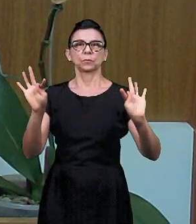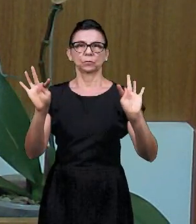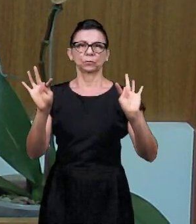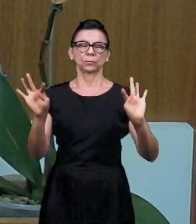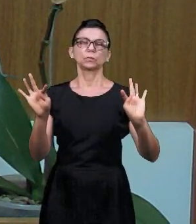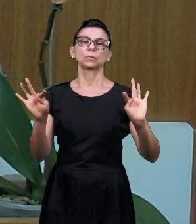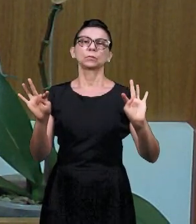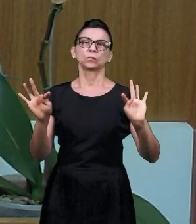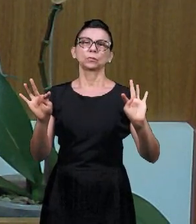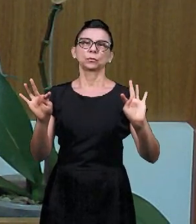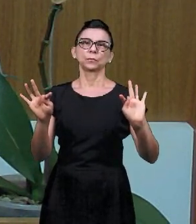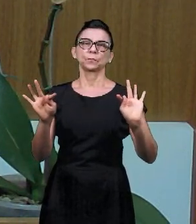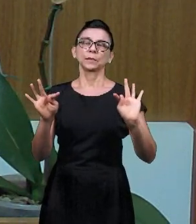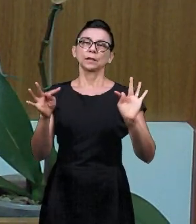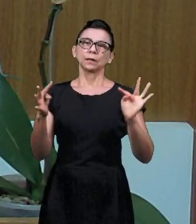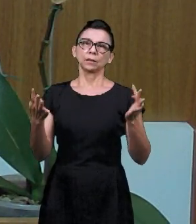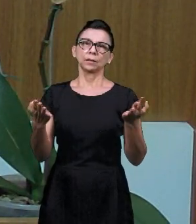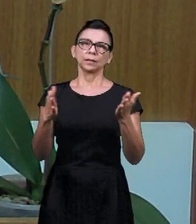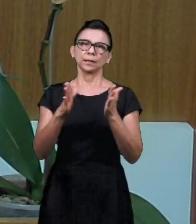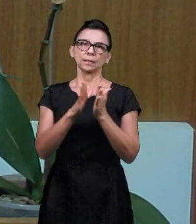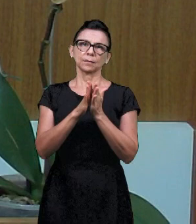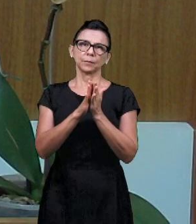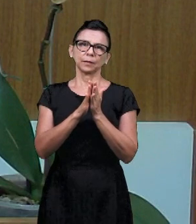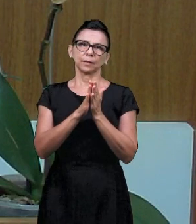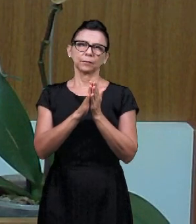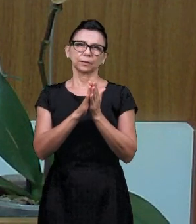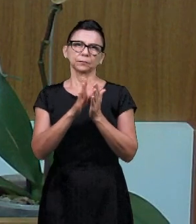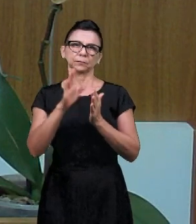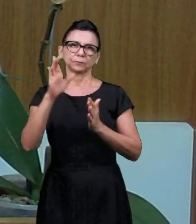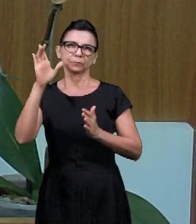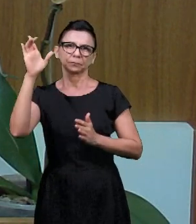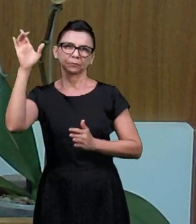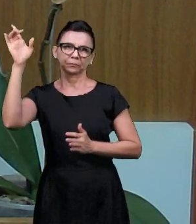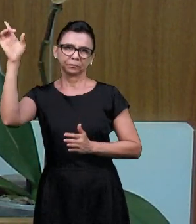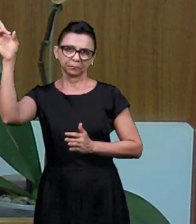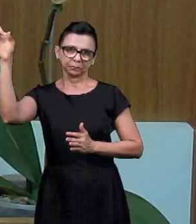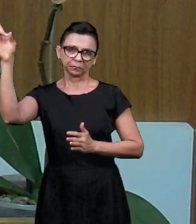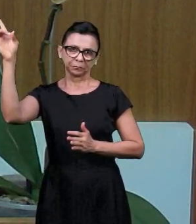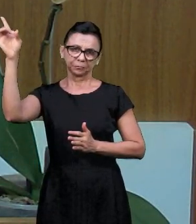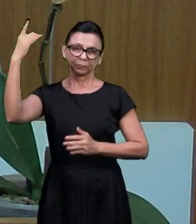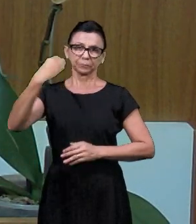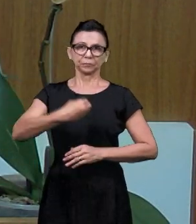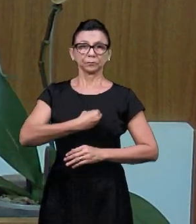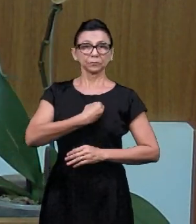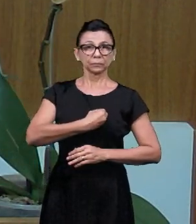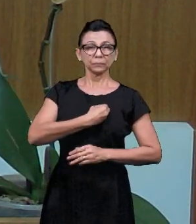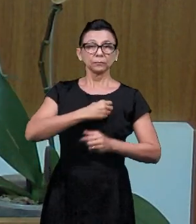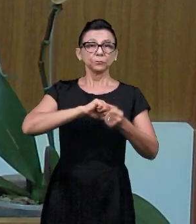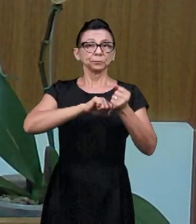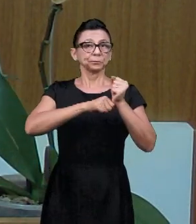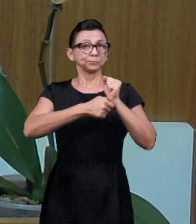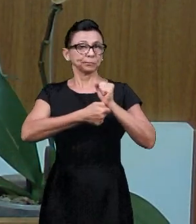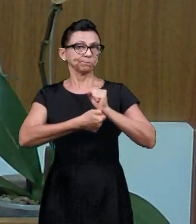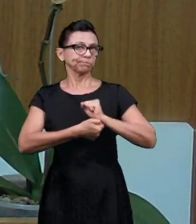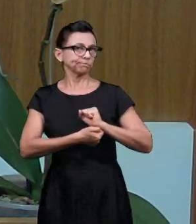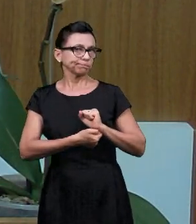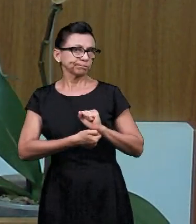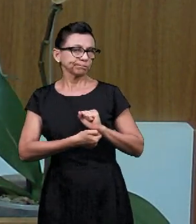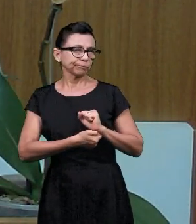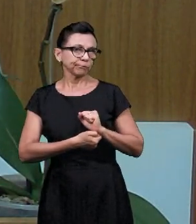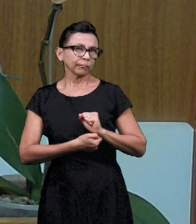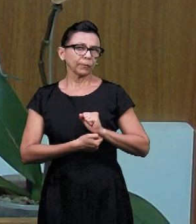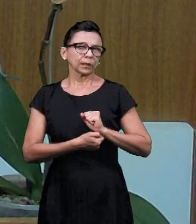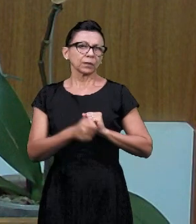parole. Je ne vais pas ici parler sur cela, mais je fais une ouverture parce que les